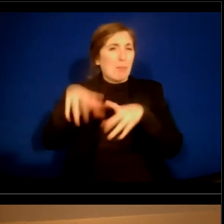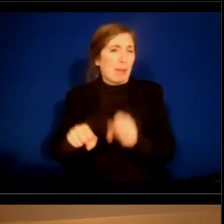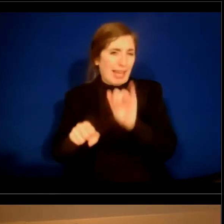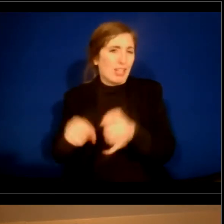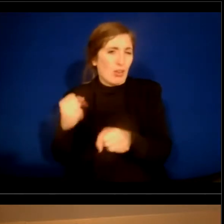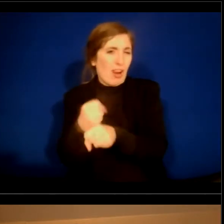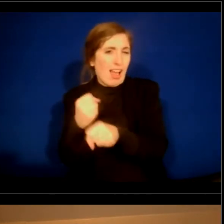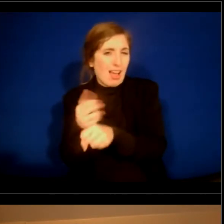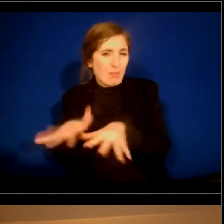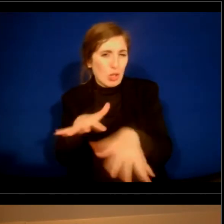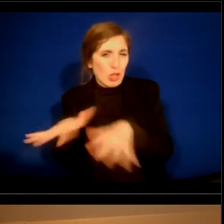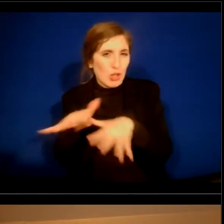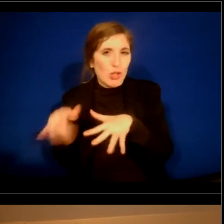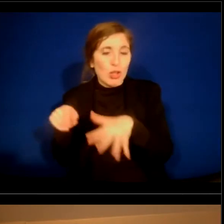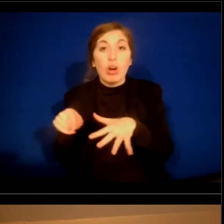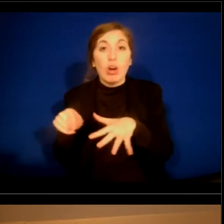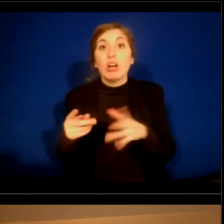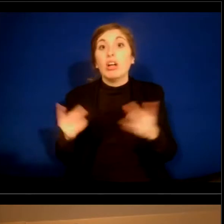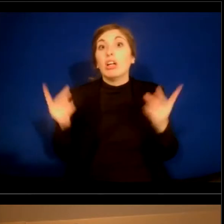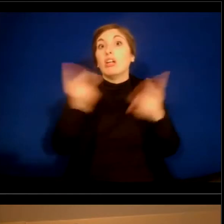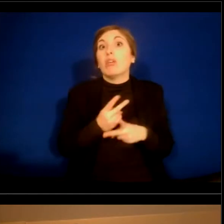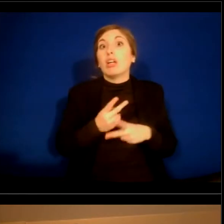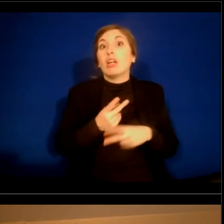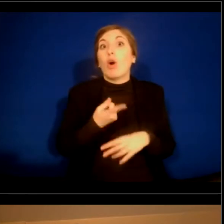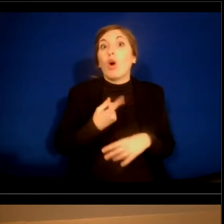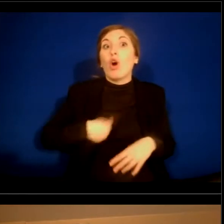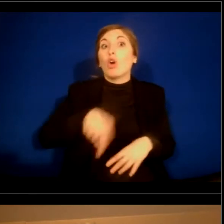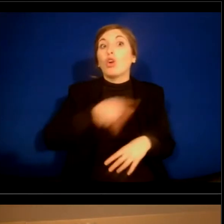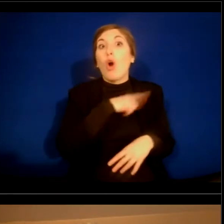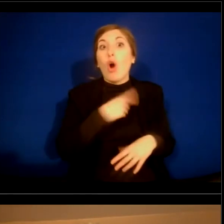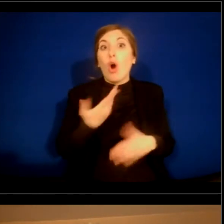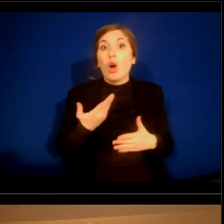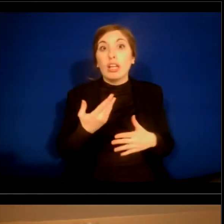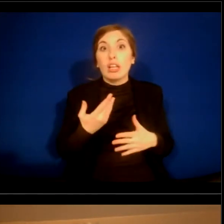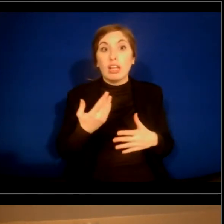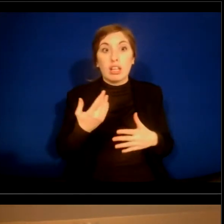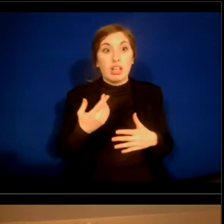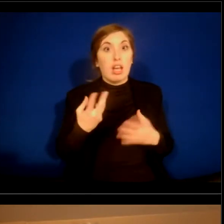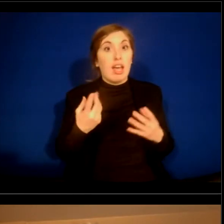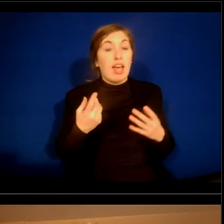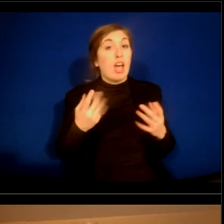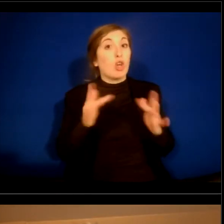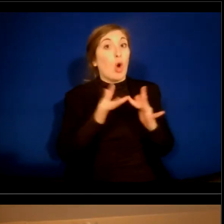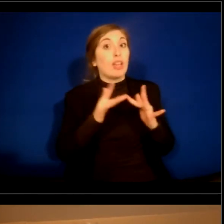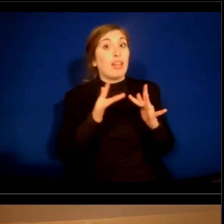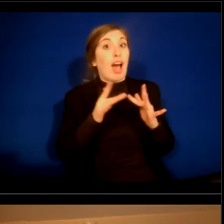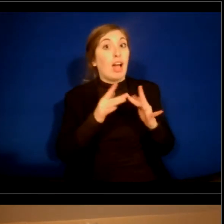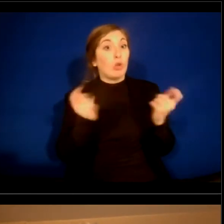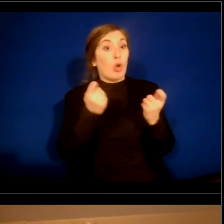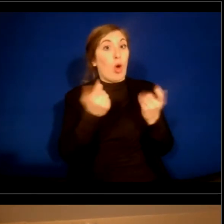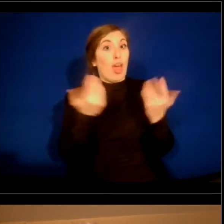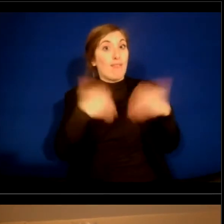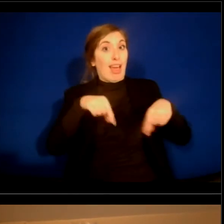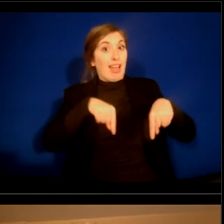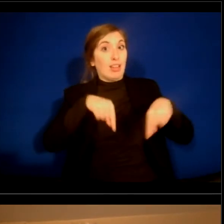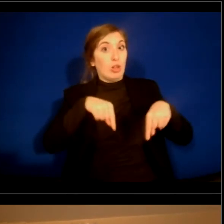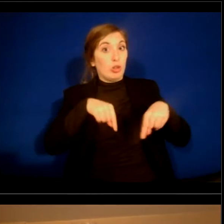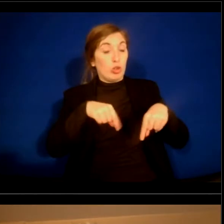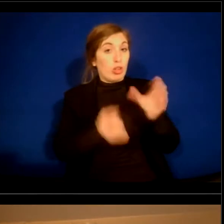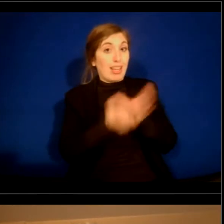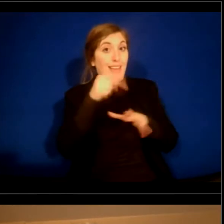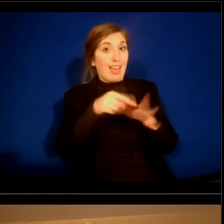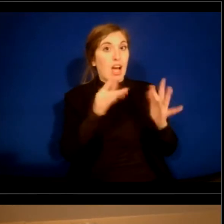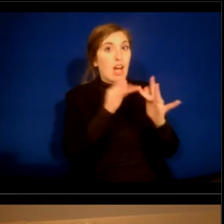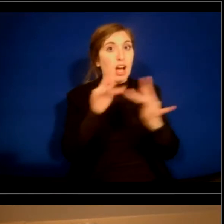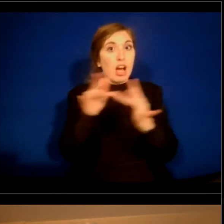le realtà con le quali siamo entrati in contatto per questo evento non sono state scelte per questo, mi ha fatto comunque